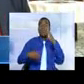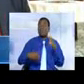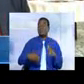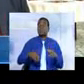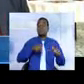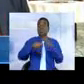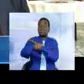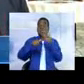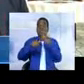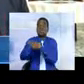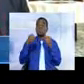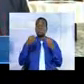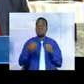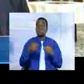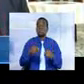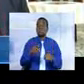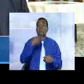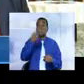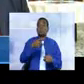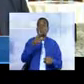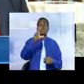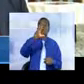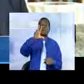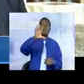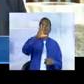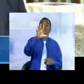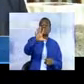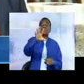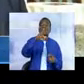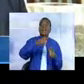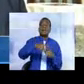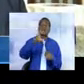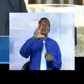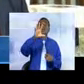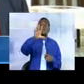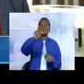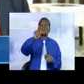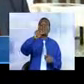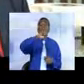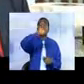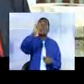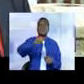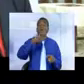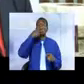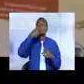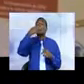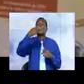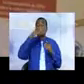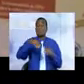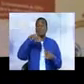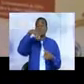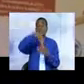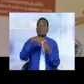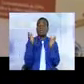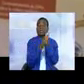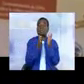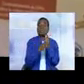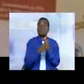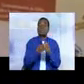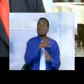ravage. On parle de 5 à 20% de fumeurs au milieu des élèves. Donc faire en